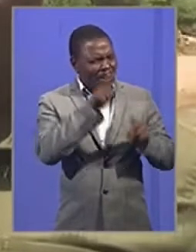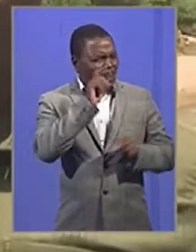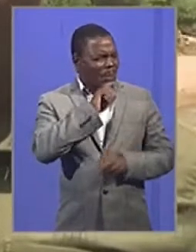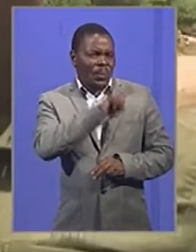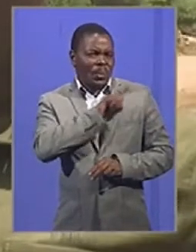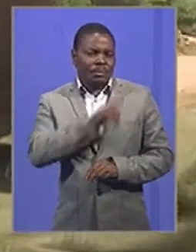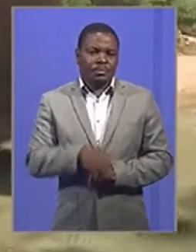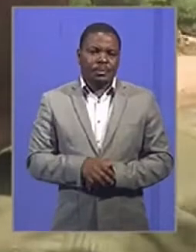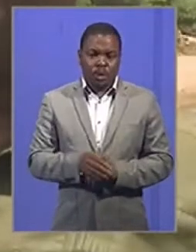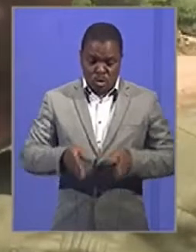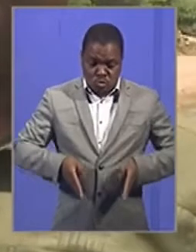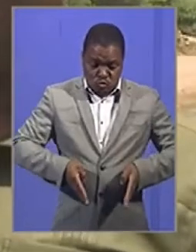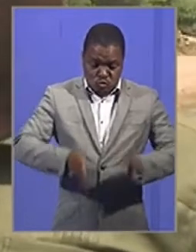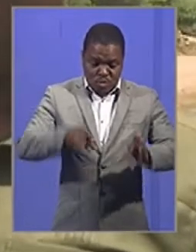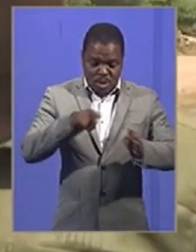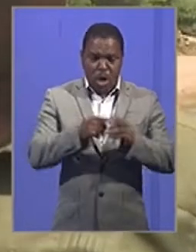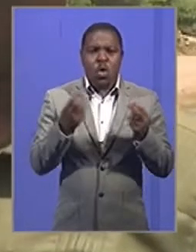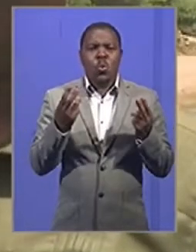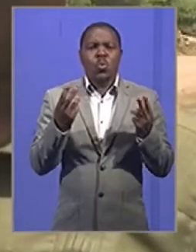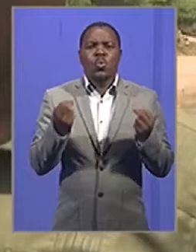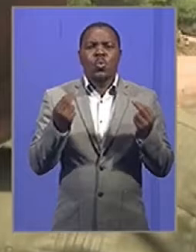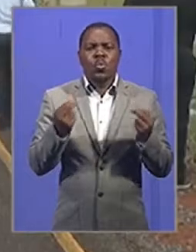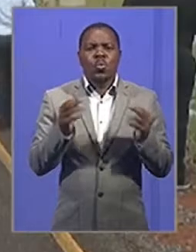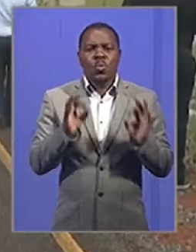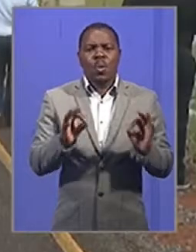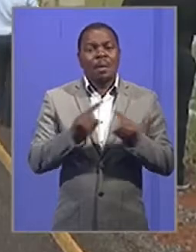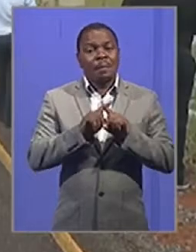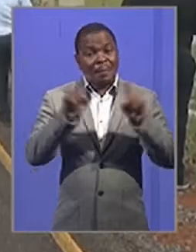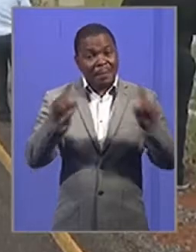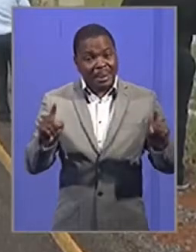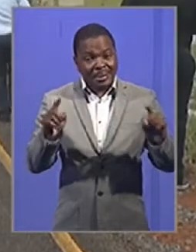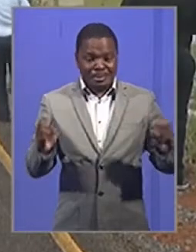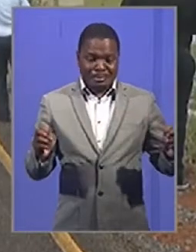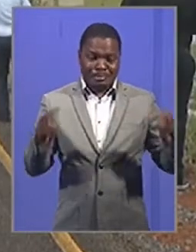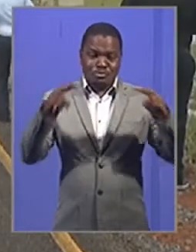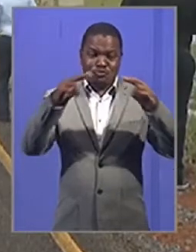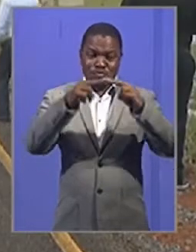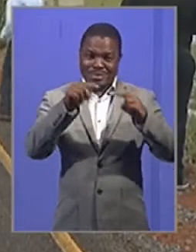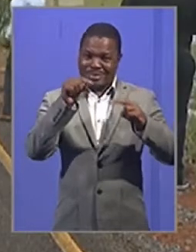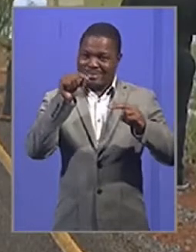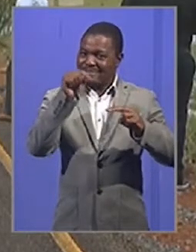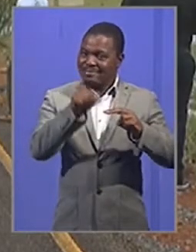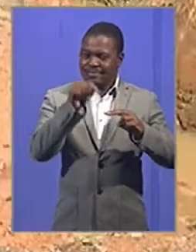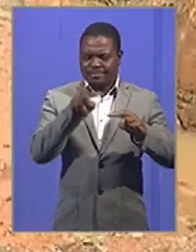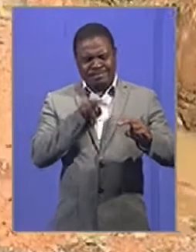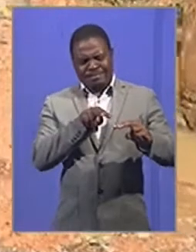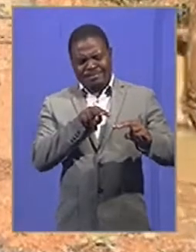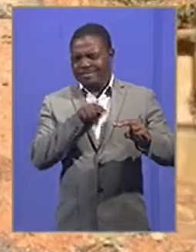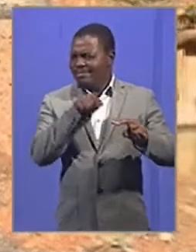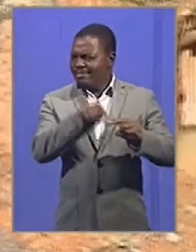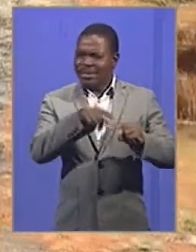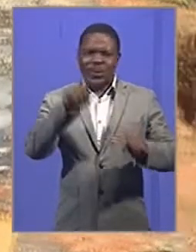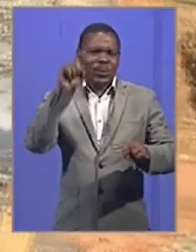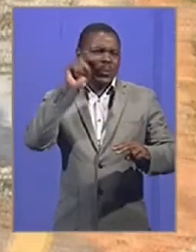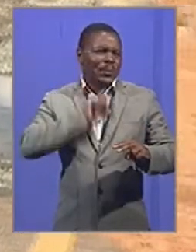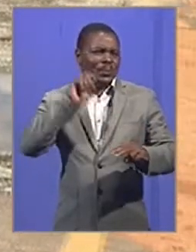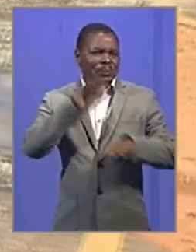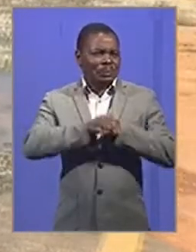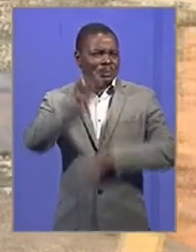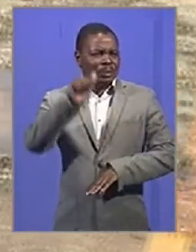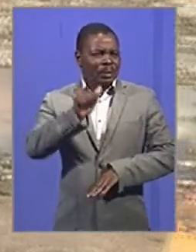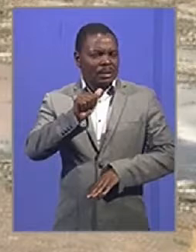e ntšha seemo sa yona sa nametsa fela le tsibogo lona wa kgona o bona gore ke la bogologolo ga ke itse gore